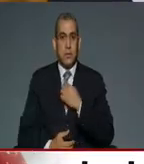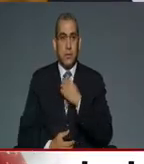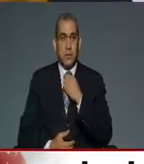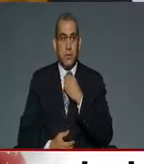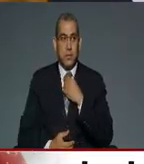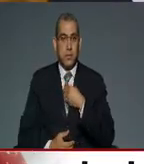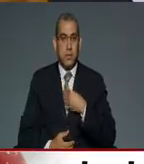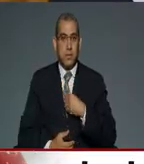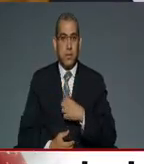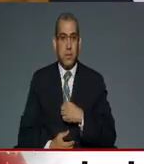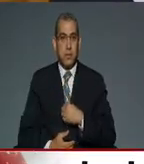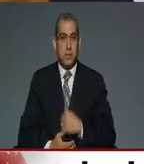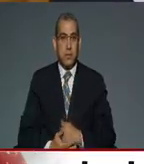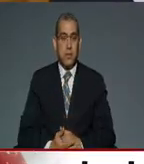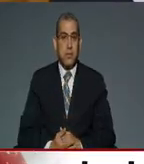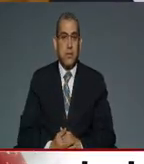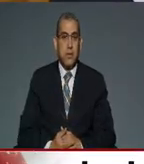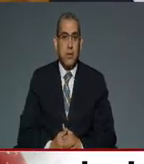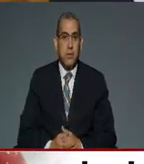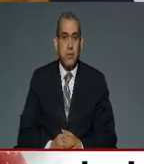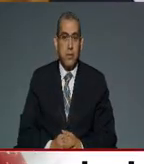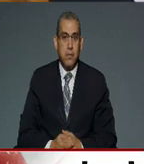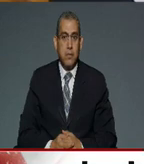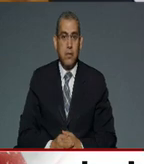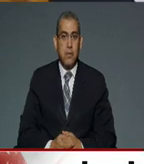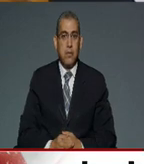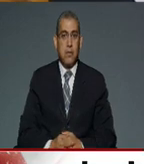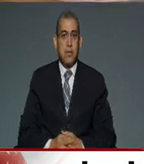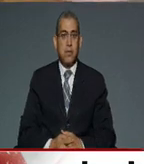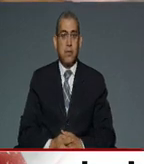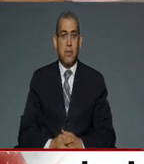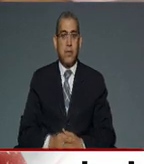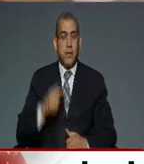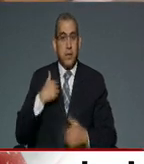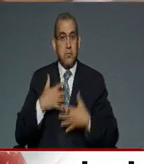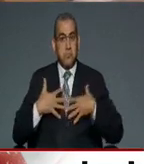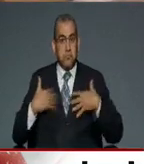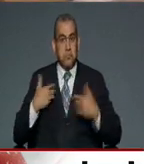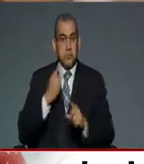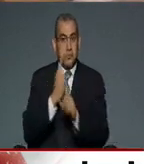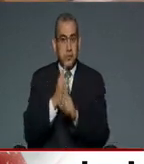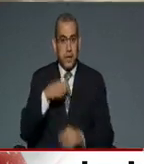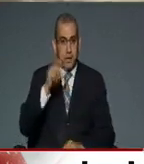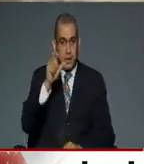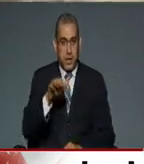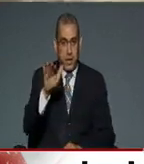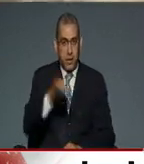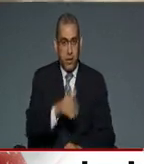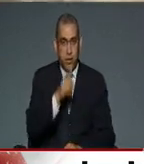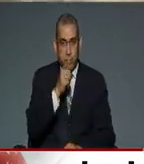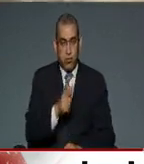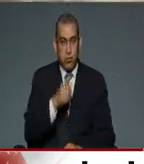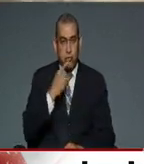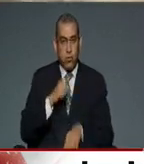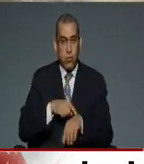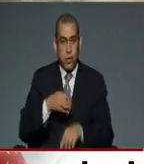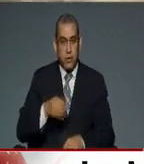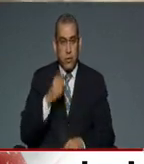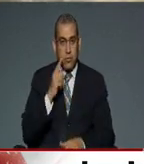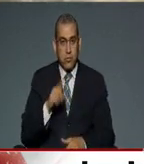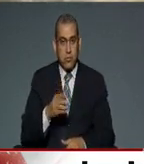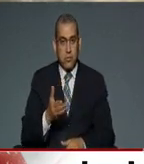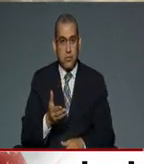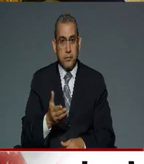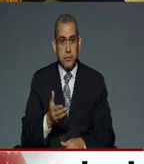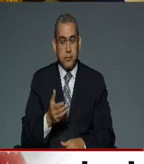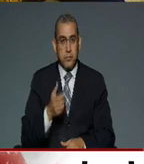الصديقه بدايه اود ان اعرب عن سعادتي البالغه باستقبال فخامتكم والوفد المرافق لكم في مصر في